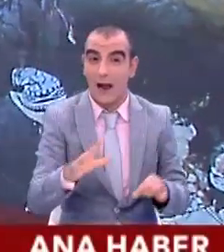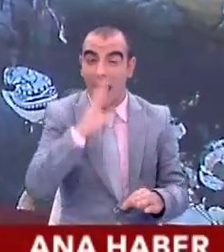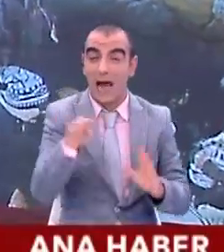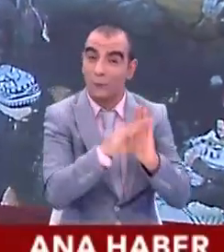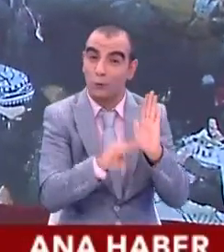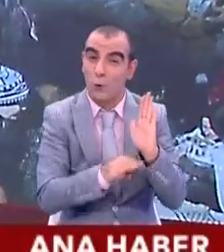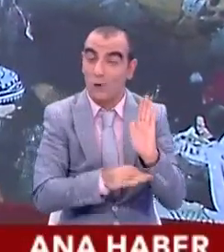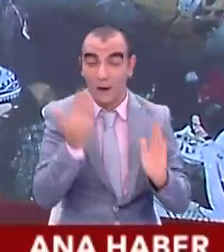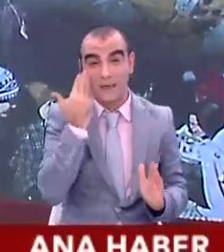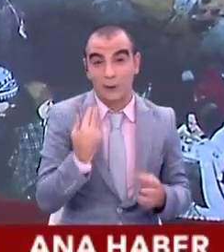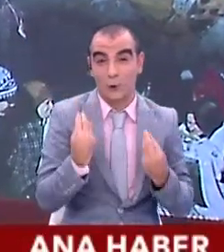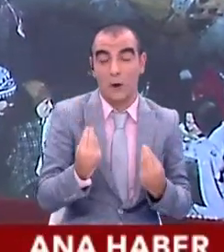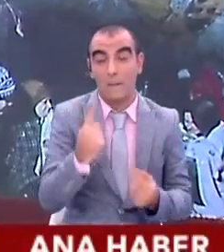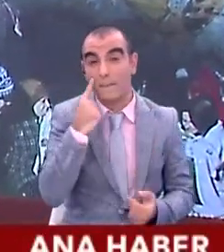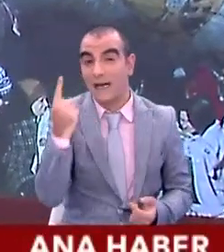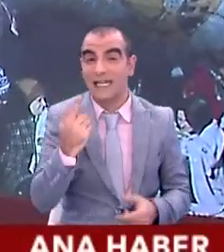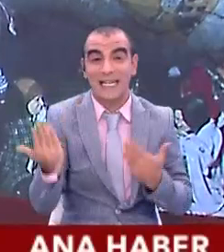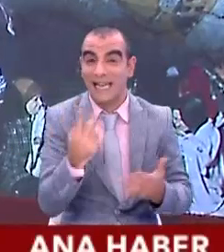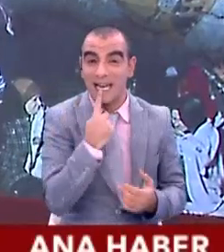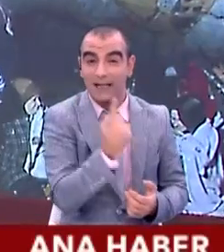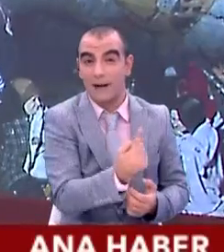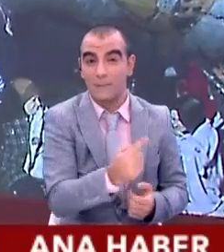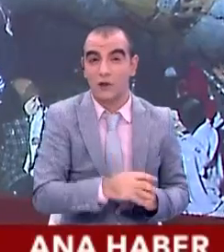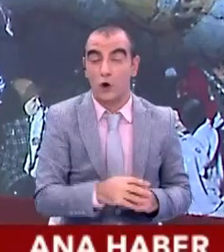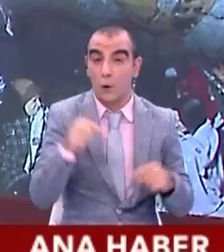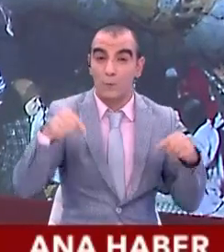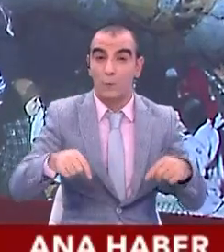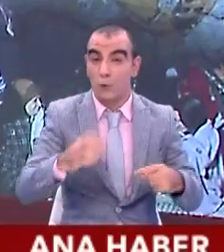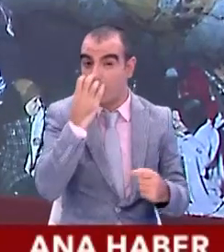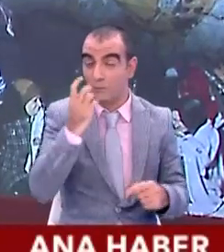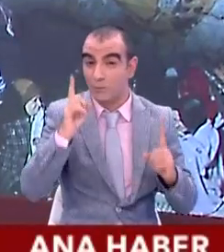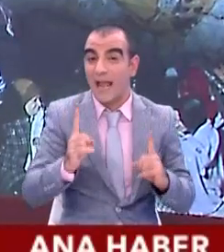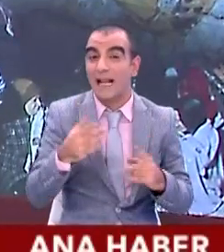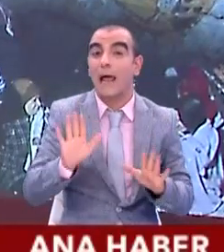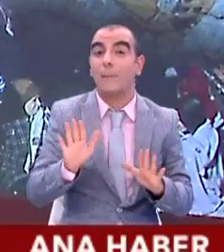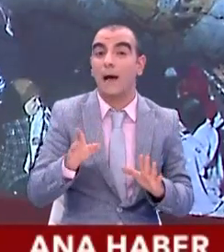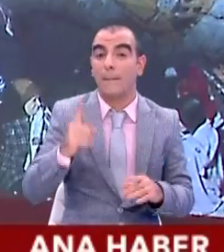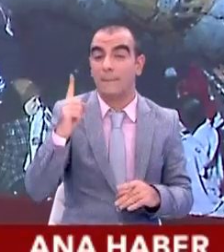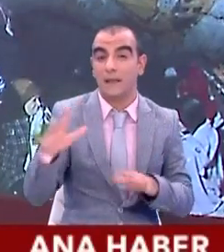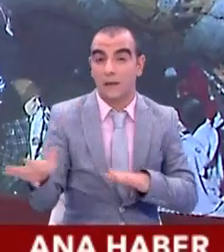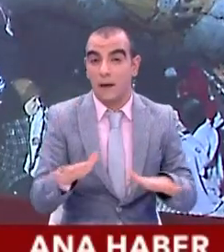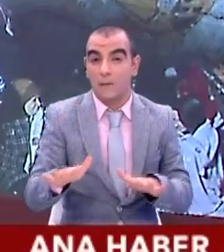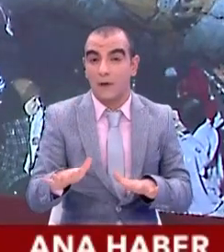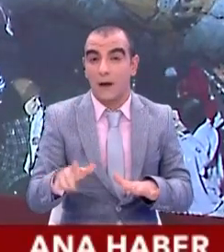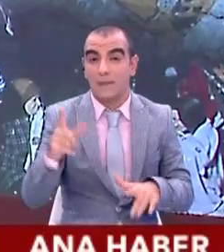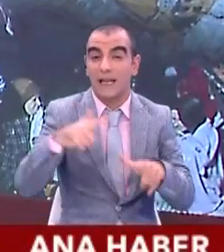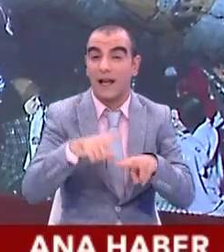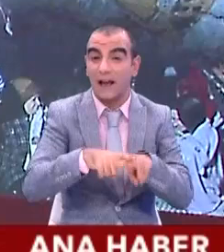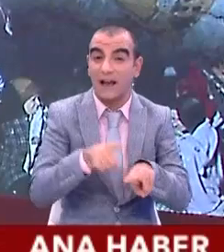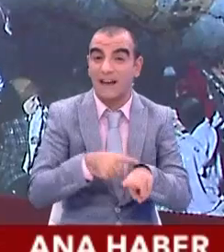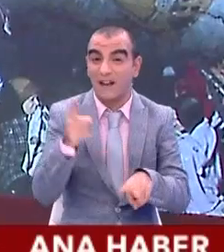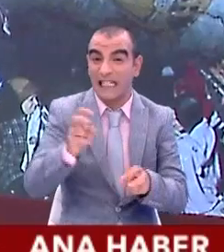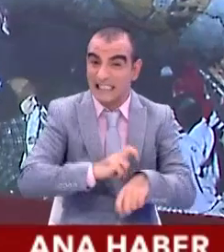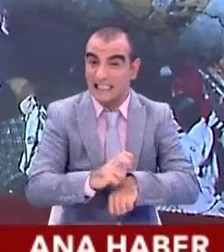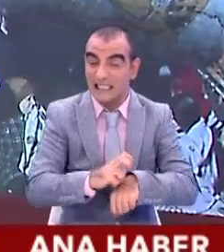ilgiyle izleniyor bakın ne demiş Şengör hoca bu Beklenmeyen bir depremdi fayda ki stres çok